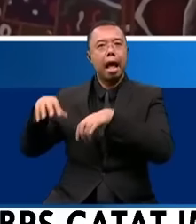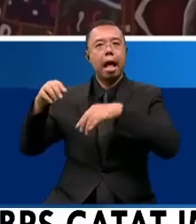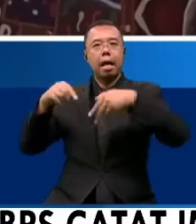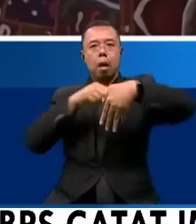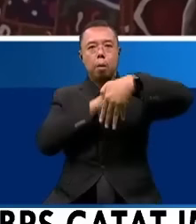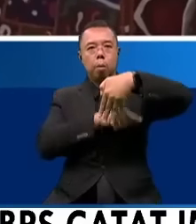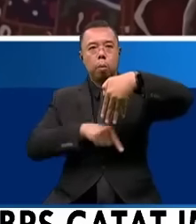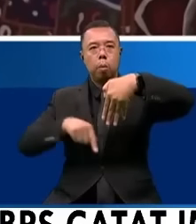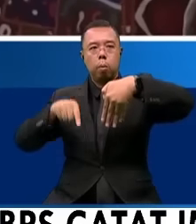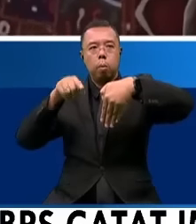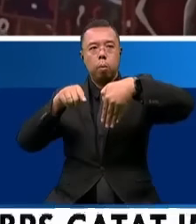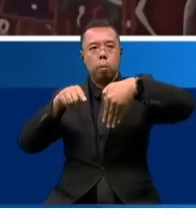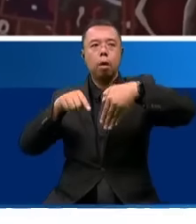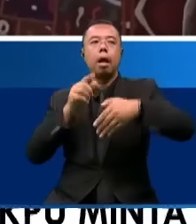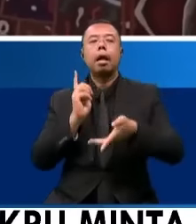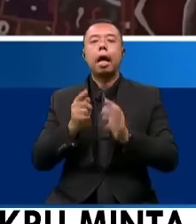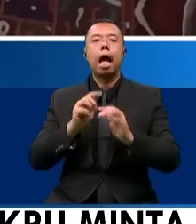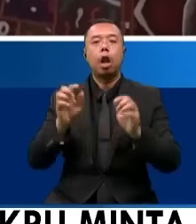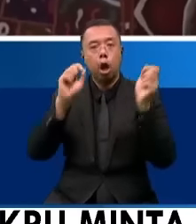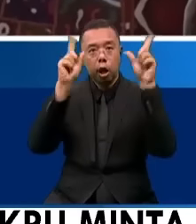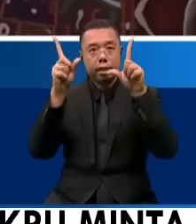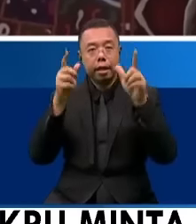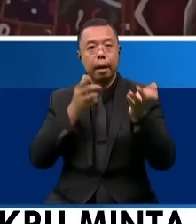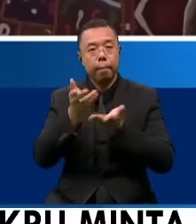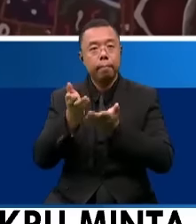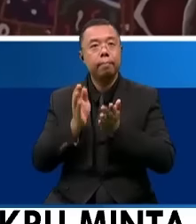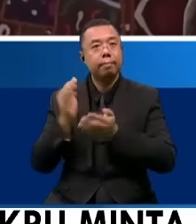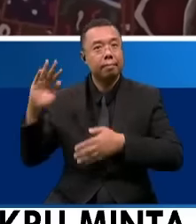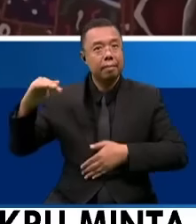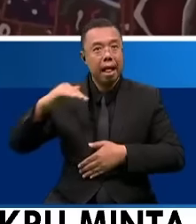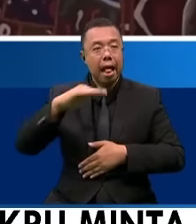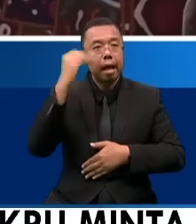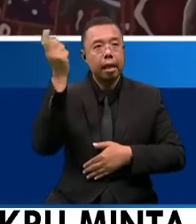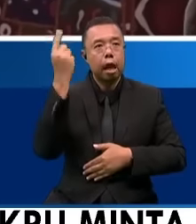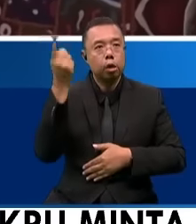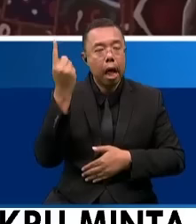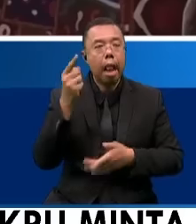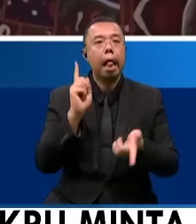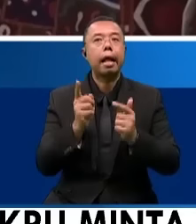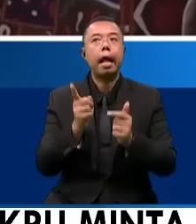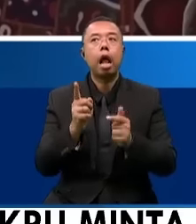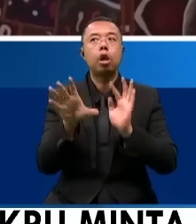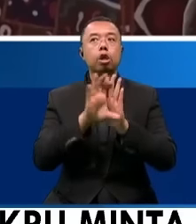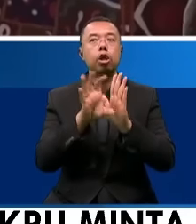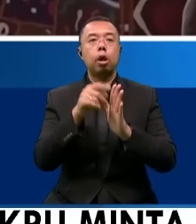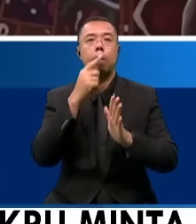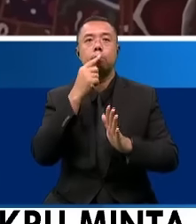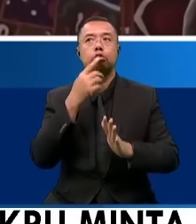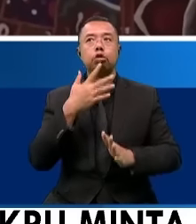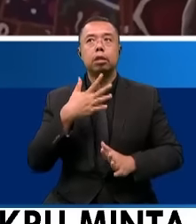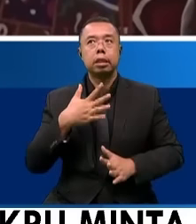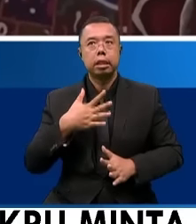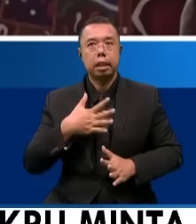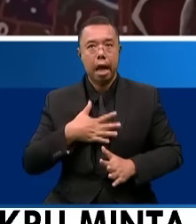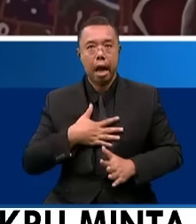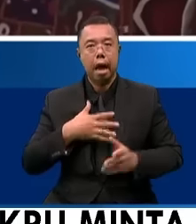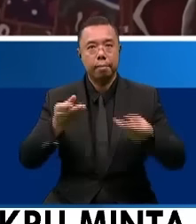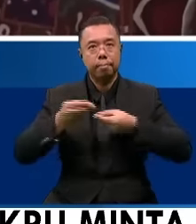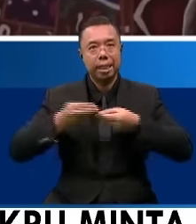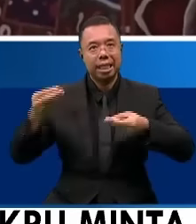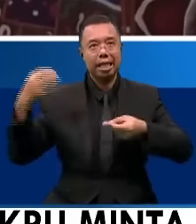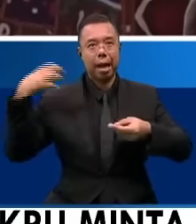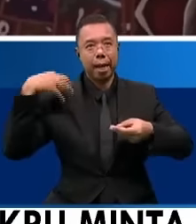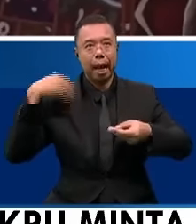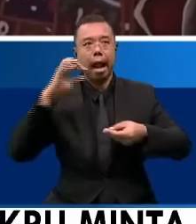internasional seringki eh kapal-kapal walaupun milik dari Katakanlah pelaku usaha dari negara tertentu Amerika